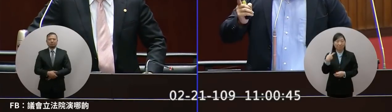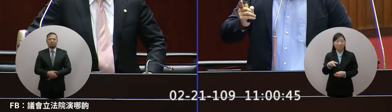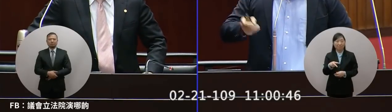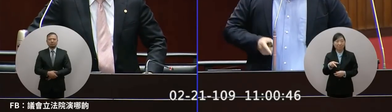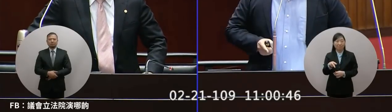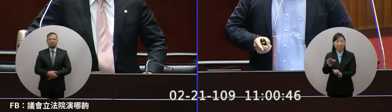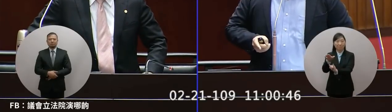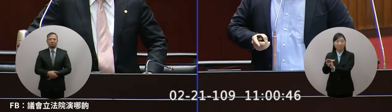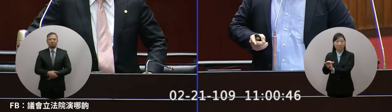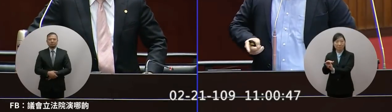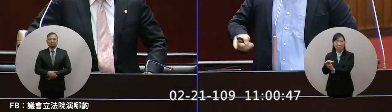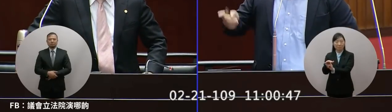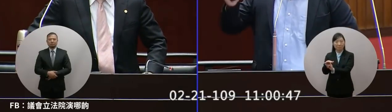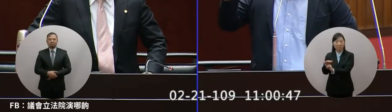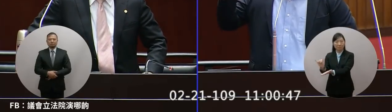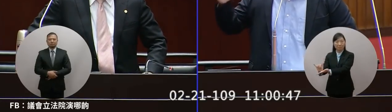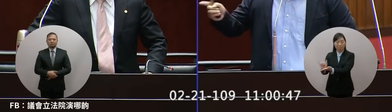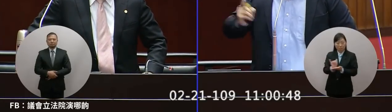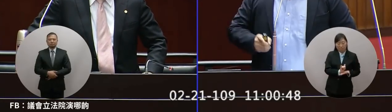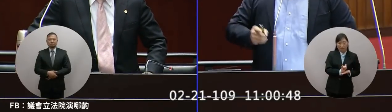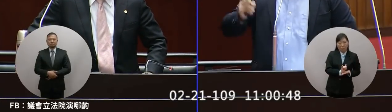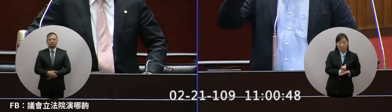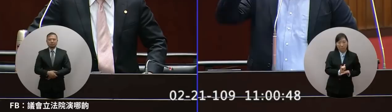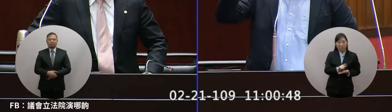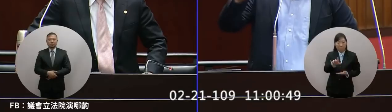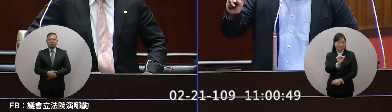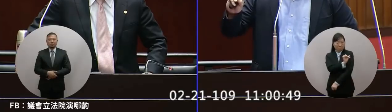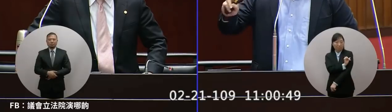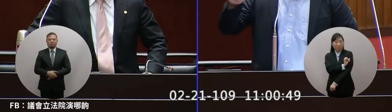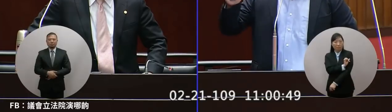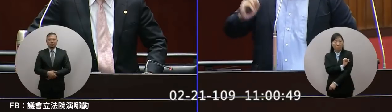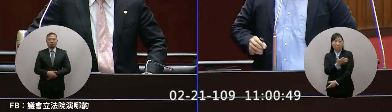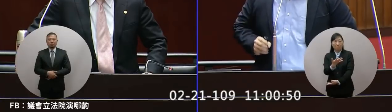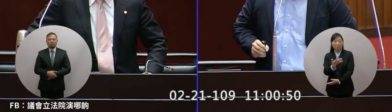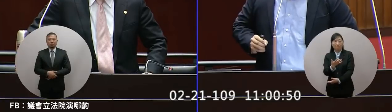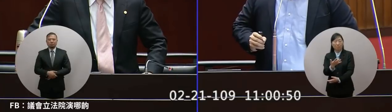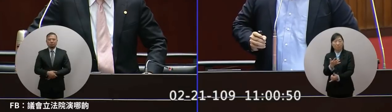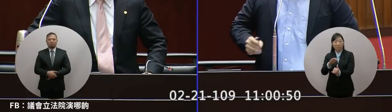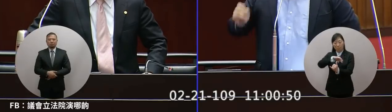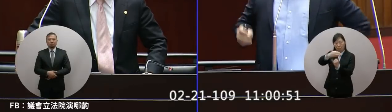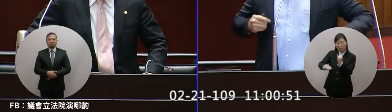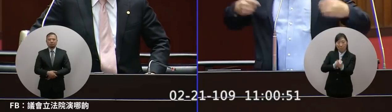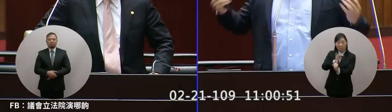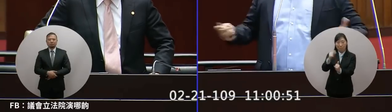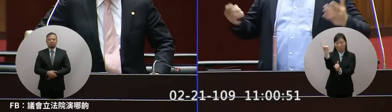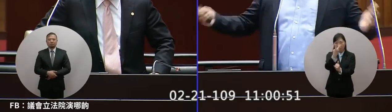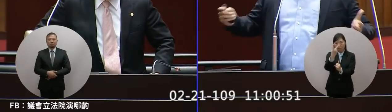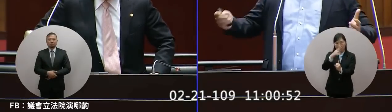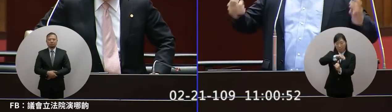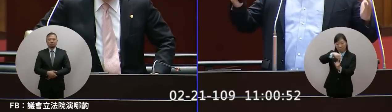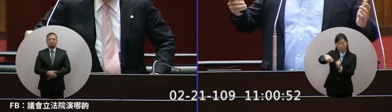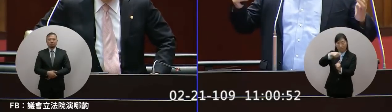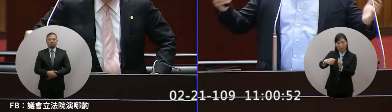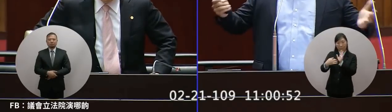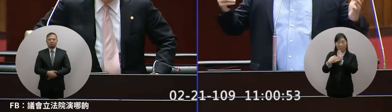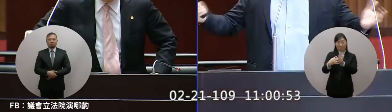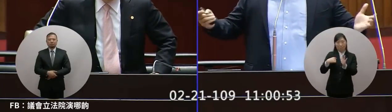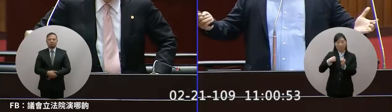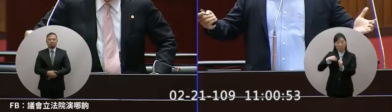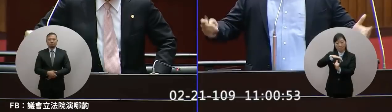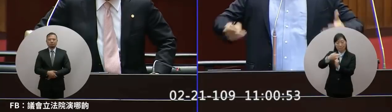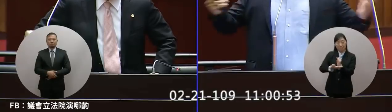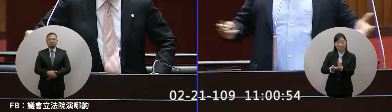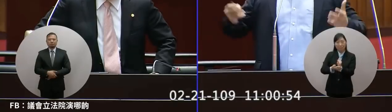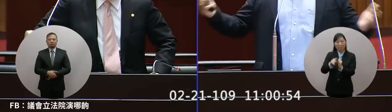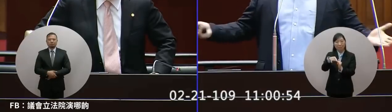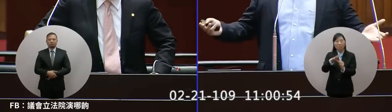这一具尸体嘛，哈，那护士就给伊两领这个隔离衣。那当然就是说，这个殡葬业的这个劳